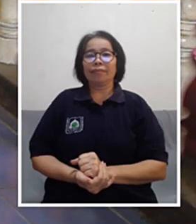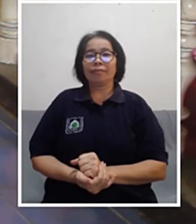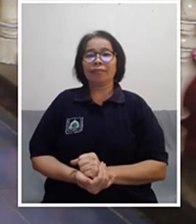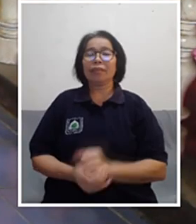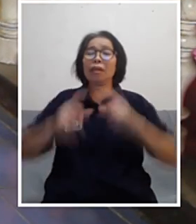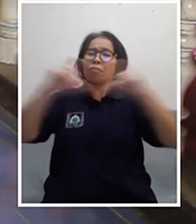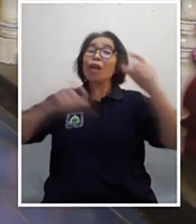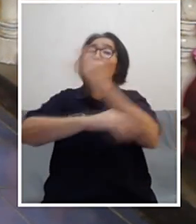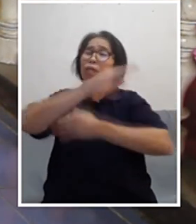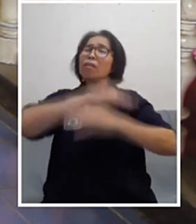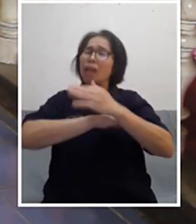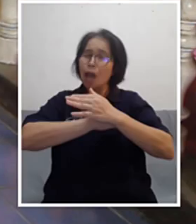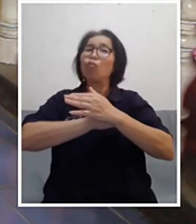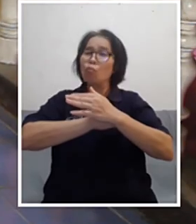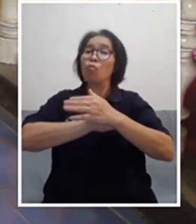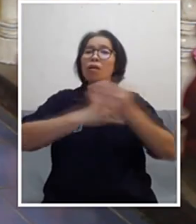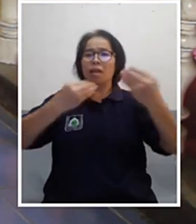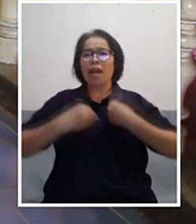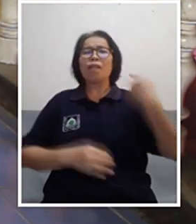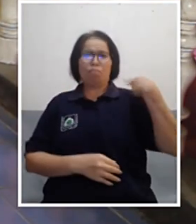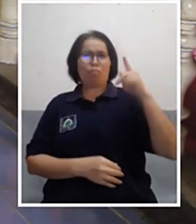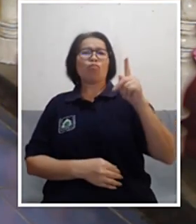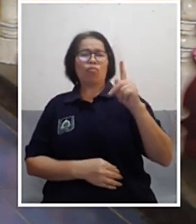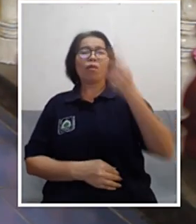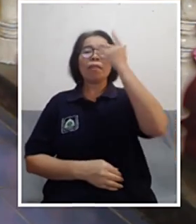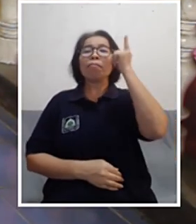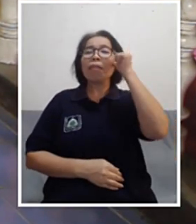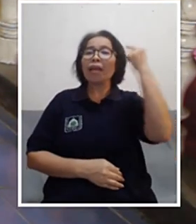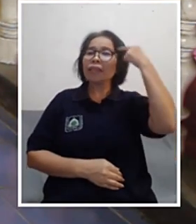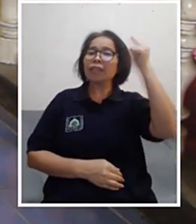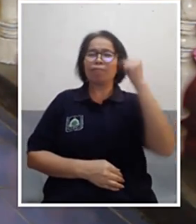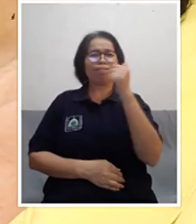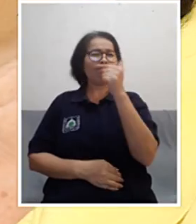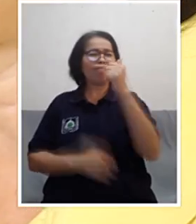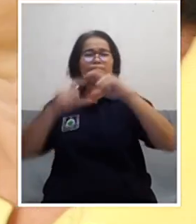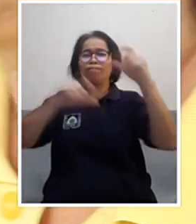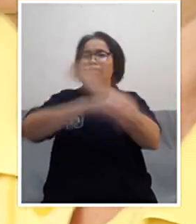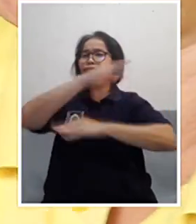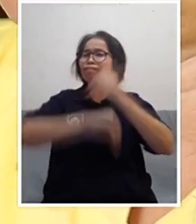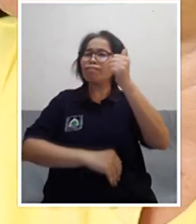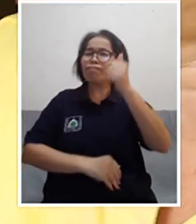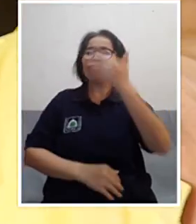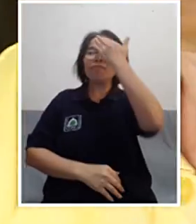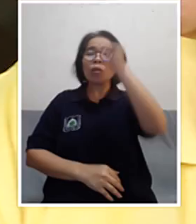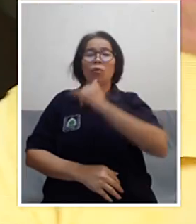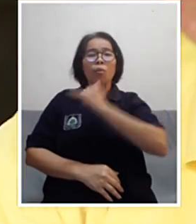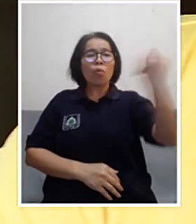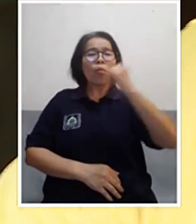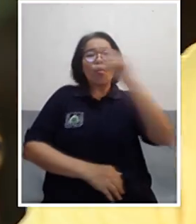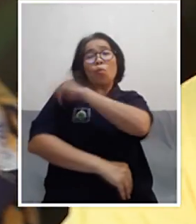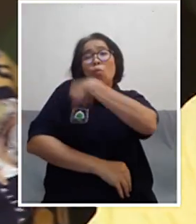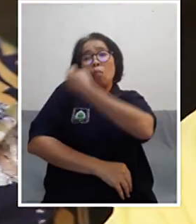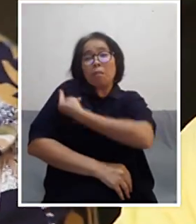บัตรประจำตัวคนพิการเนี่ยแม่ถือว่าดีมากเลยค่ะเพราะว่าเก่งเขาจะไปโรงพยาบาลเดือน